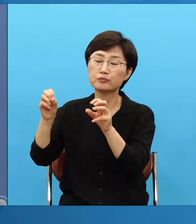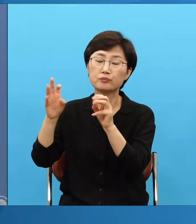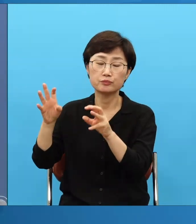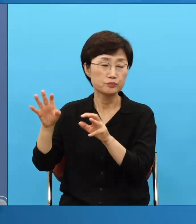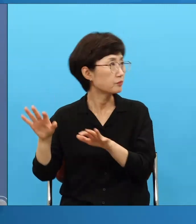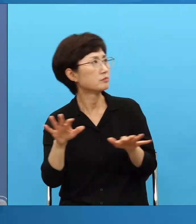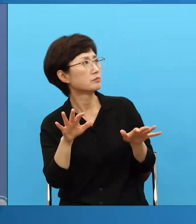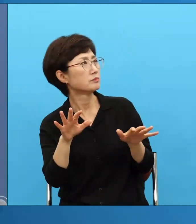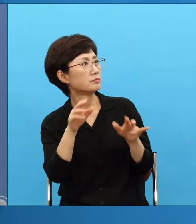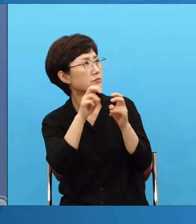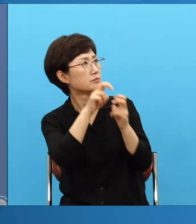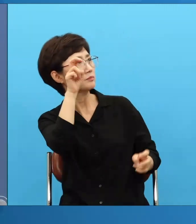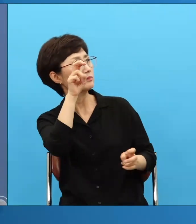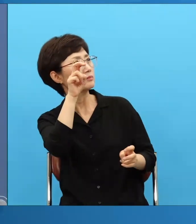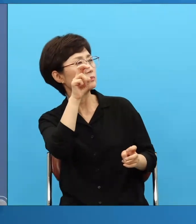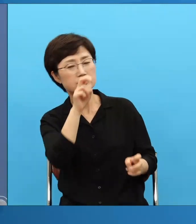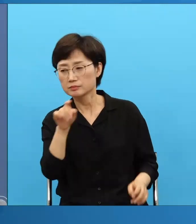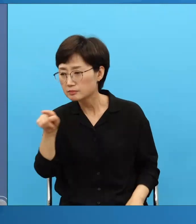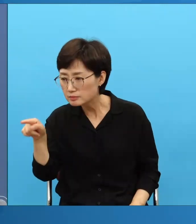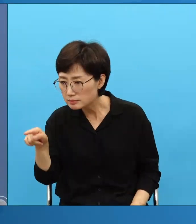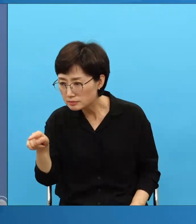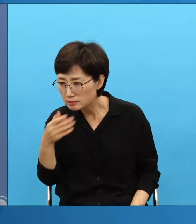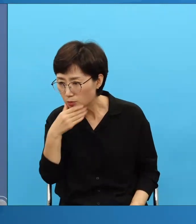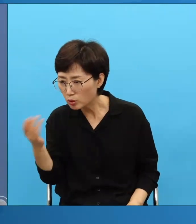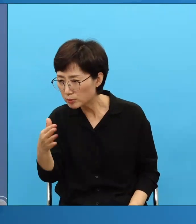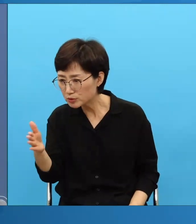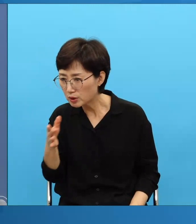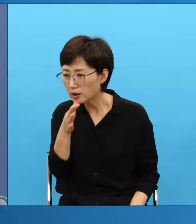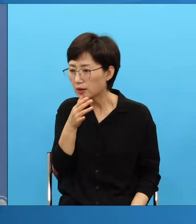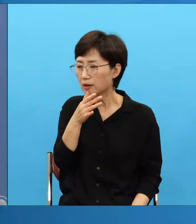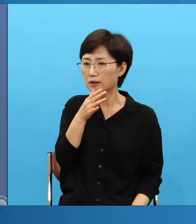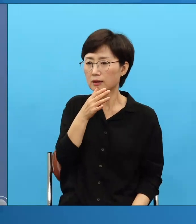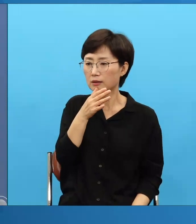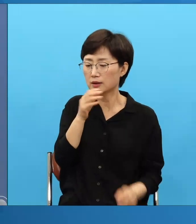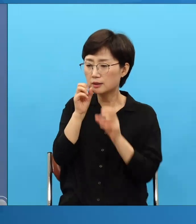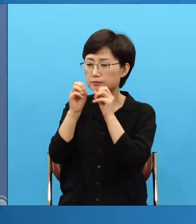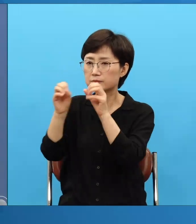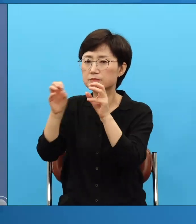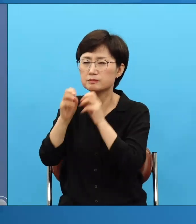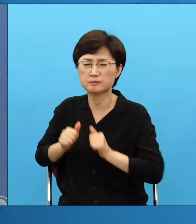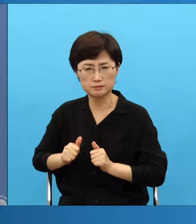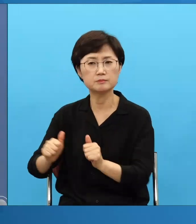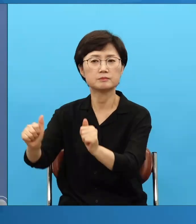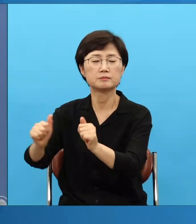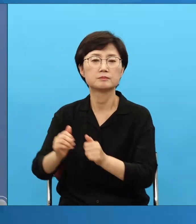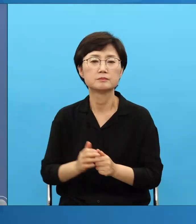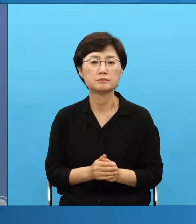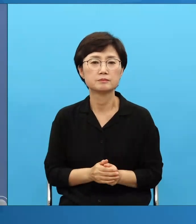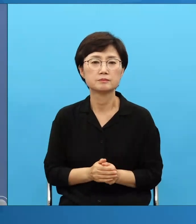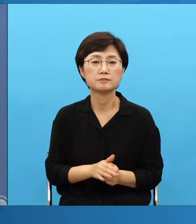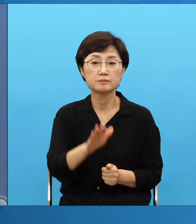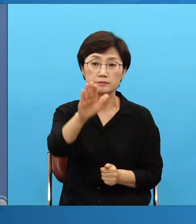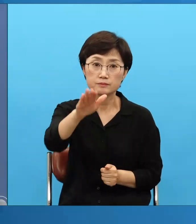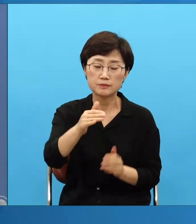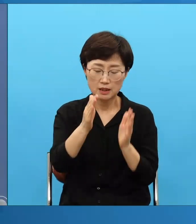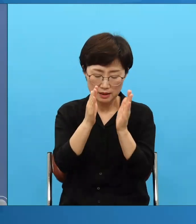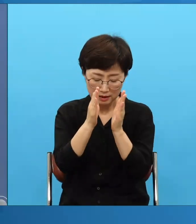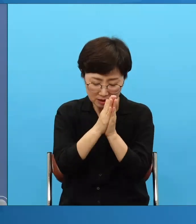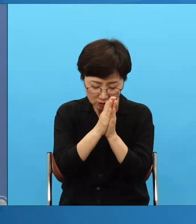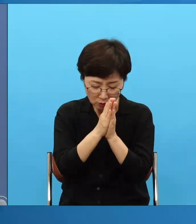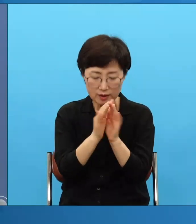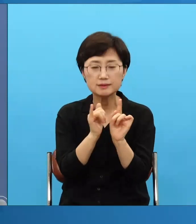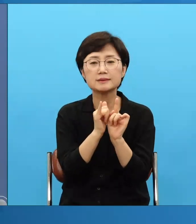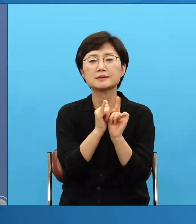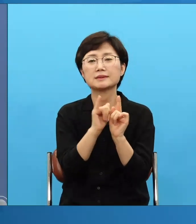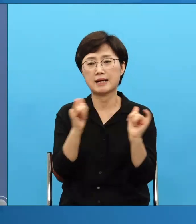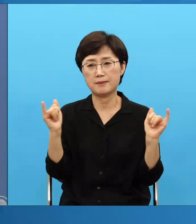took this gospel, and the great works are taking place in his field in 안타깝습니다. America. You know, I'm so frustrated sometimes. 기도하는 사람 한 명만 있으면 될 건데 All we need is just 꽉 one